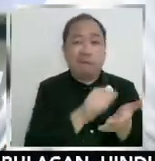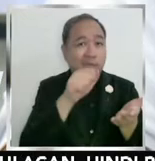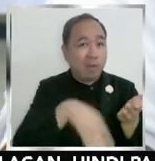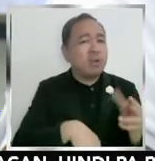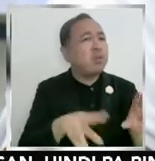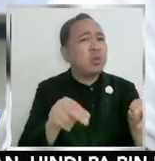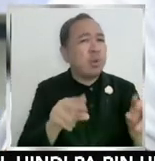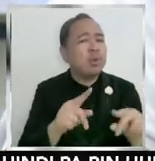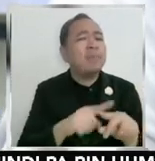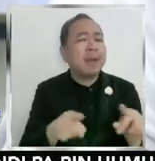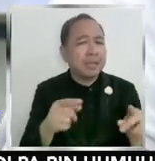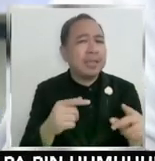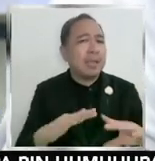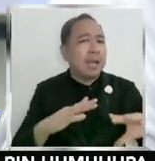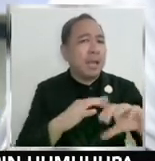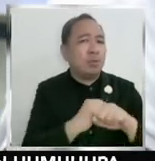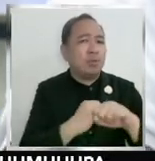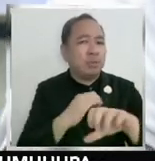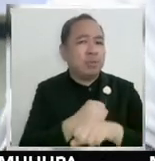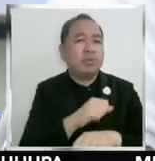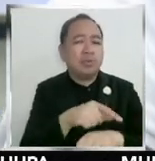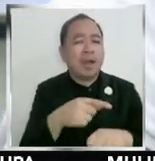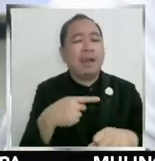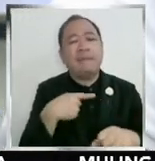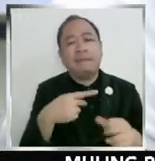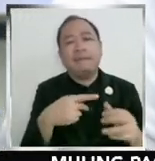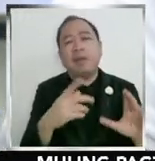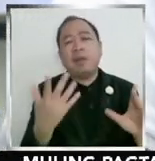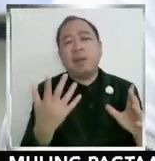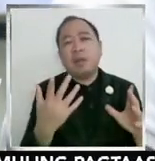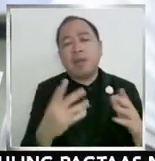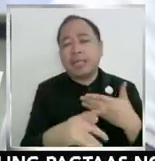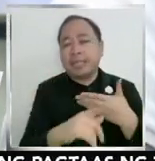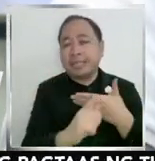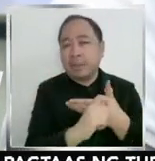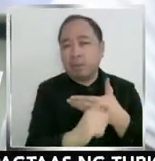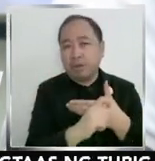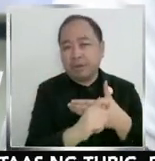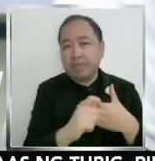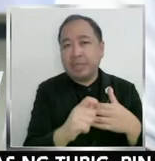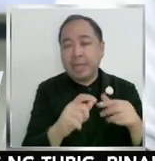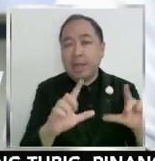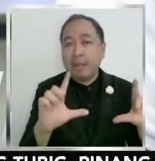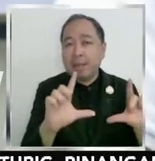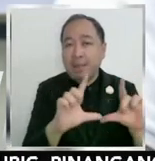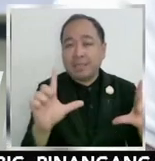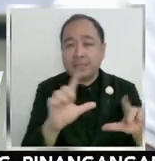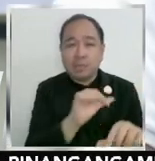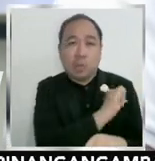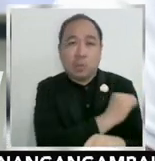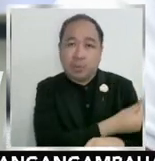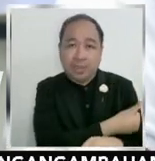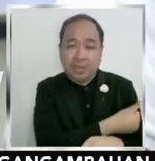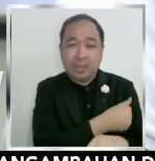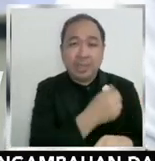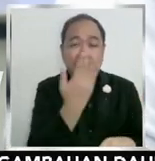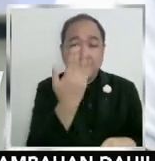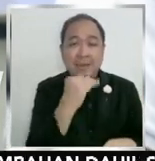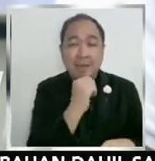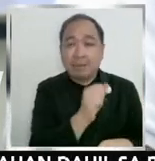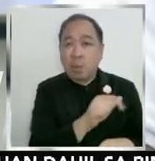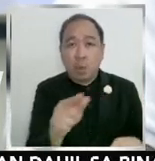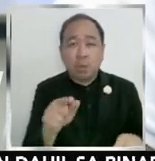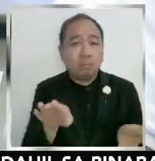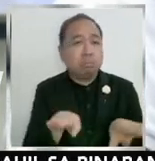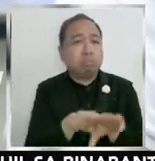yung mga provisional authority because not all provisional authorities end or coincide with the December 31